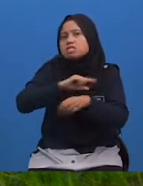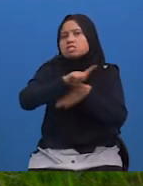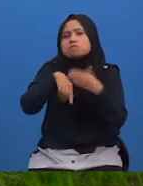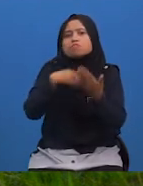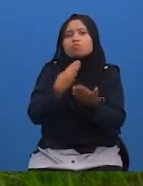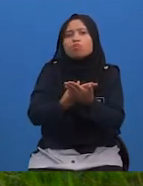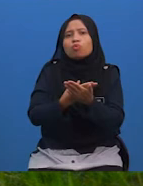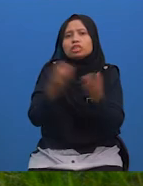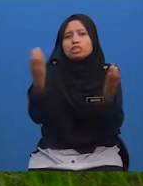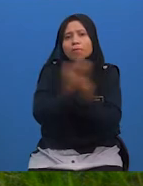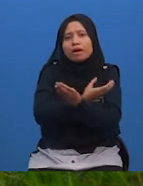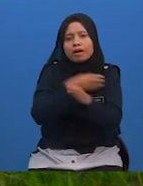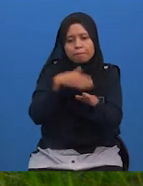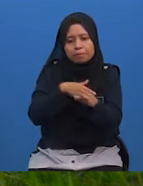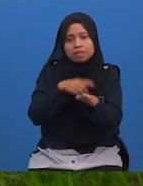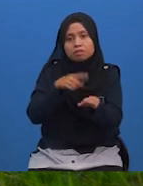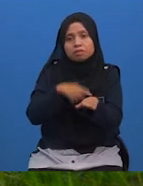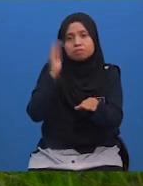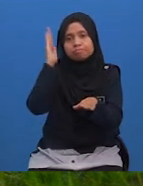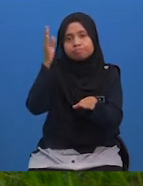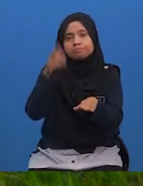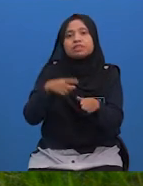segala rintangan pada masa akan datang.